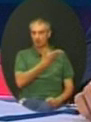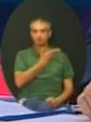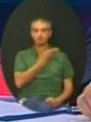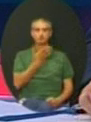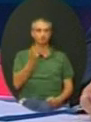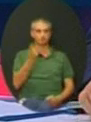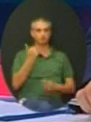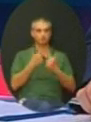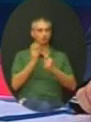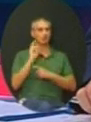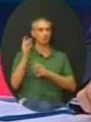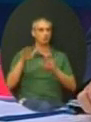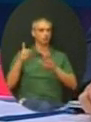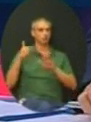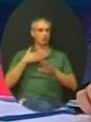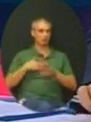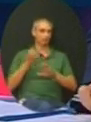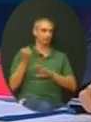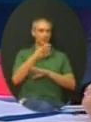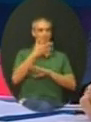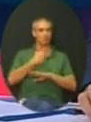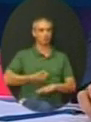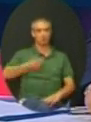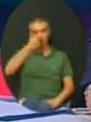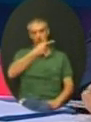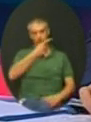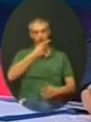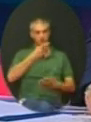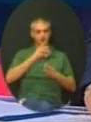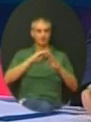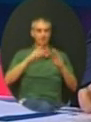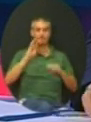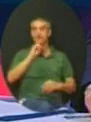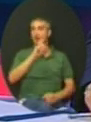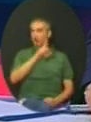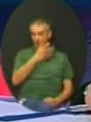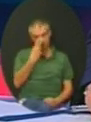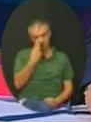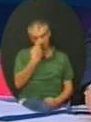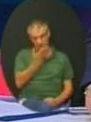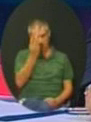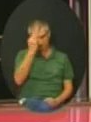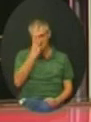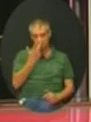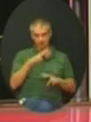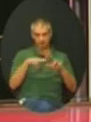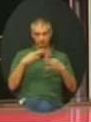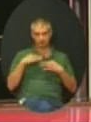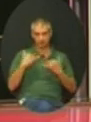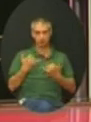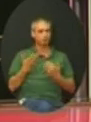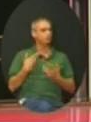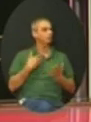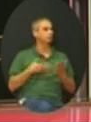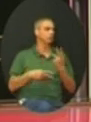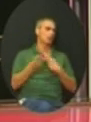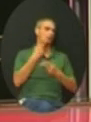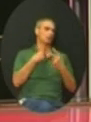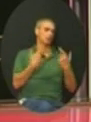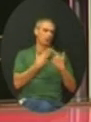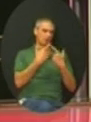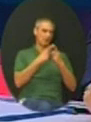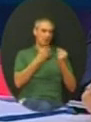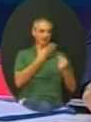הצוללות, והוא היה מועמד של ראש הממשלה להיות ראש המל"ל. אז צי ולמדי לאן, איפה אנחנו נמצאים. אבל אני רוצה לחזור דווקא לצוק איתן,